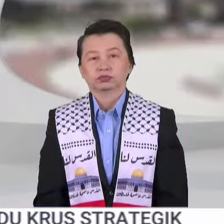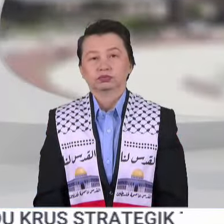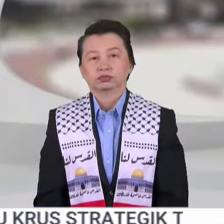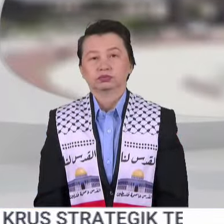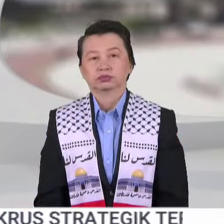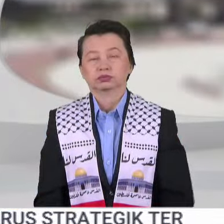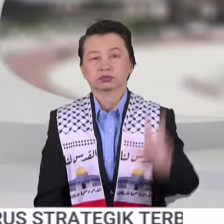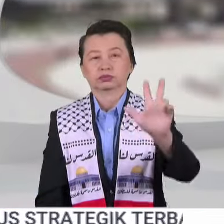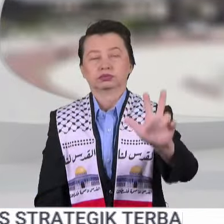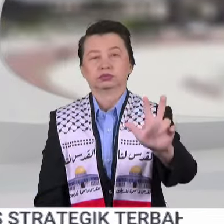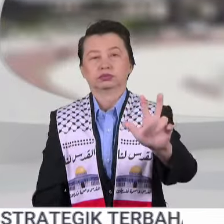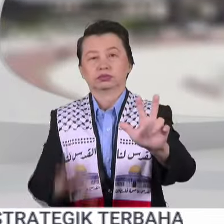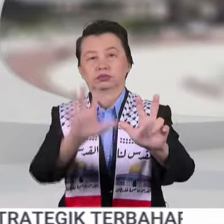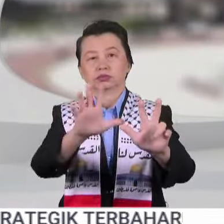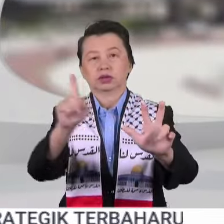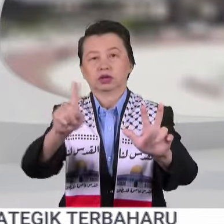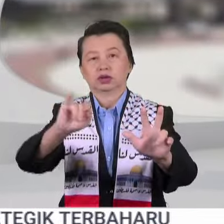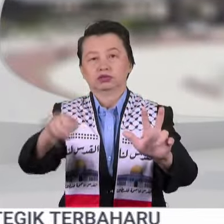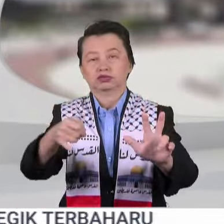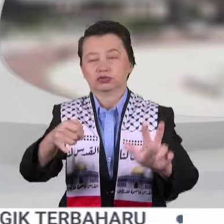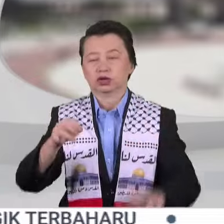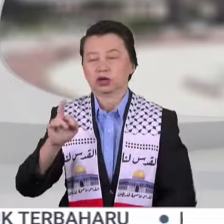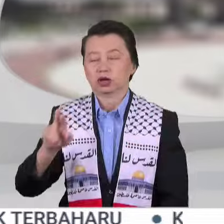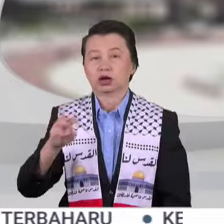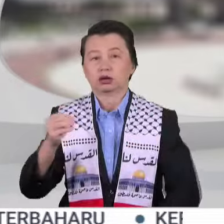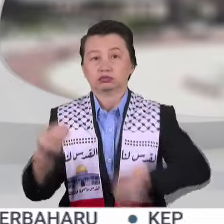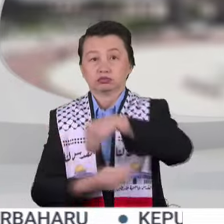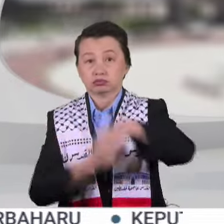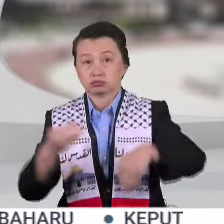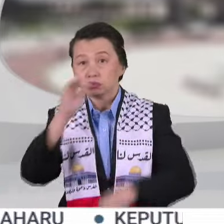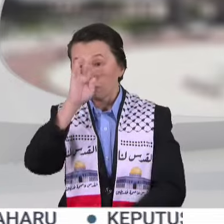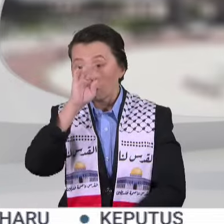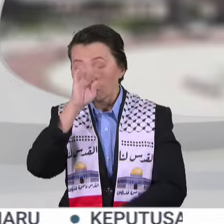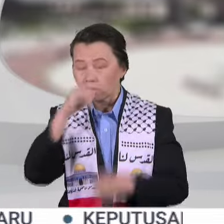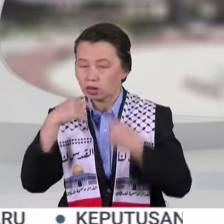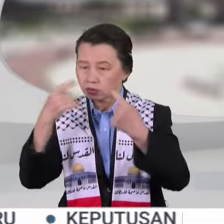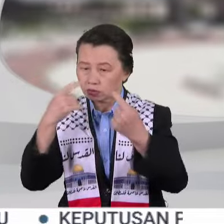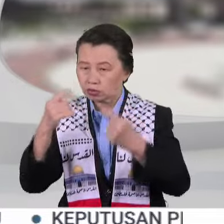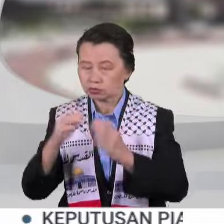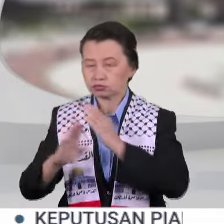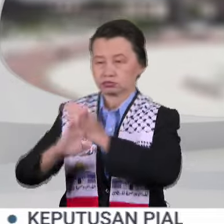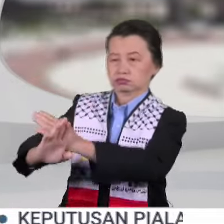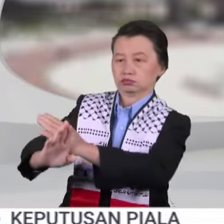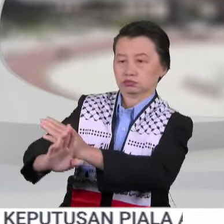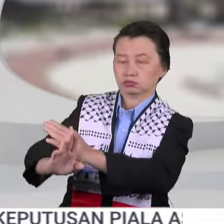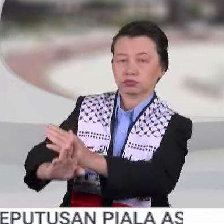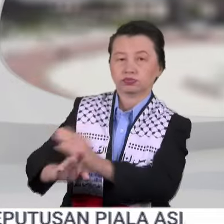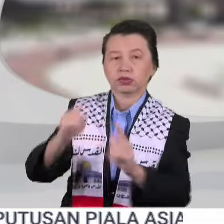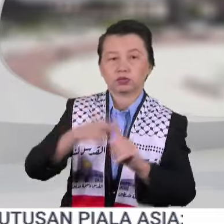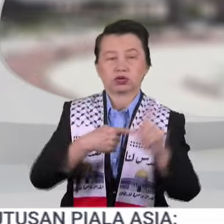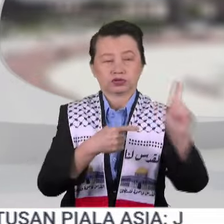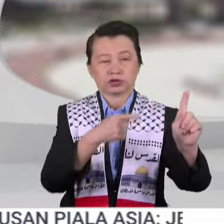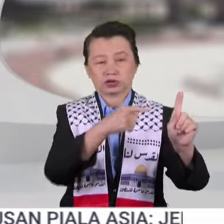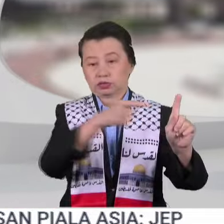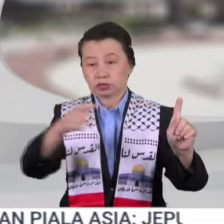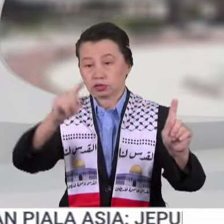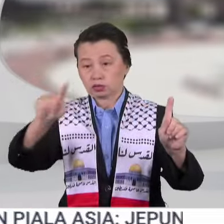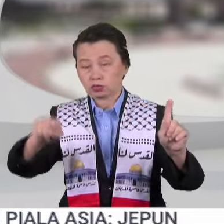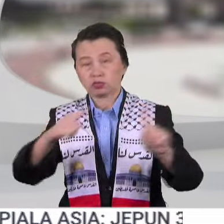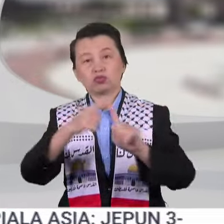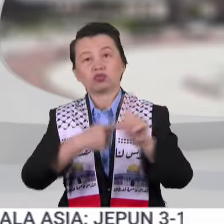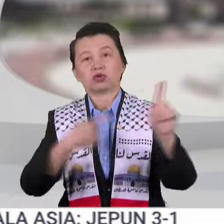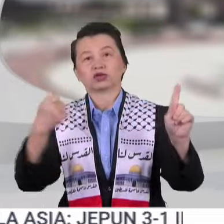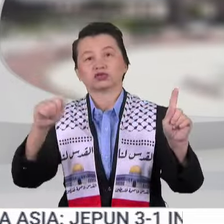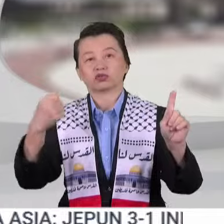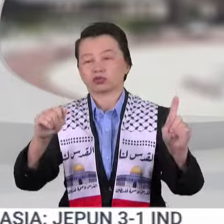Baik, 351 juta ringgit transaksi penipuan berjaya dihalang sepanjang Januari hingga Oktober